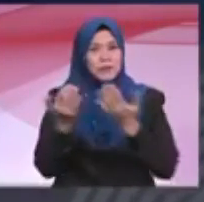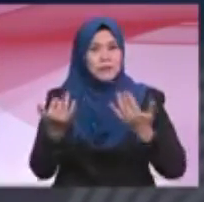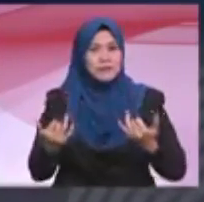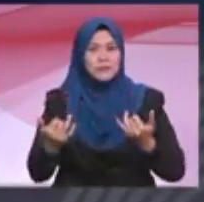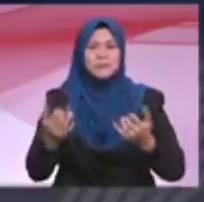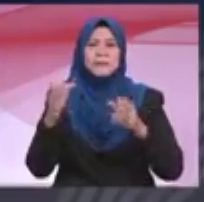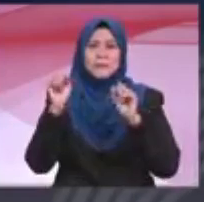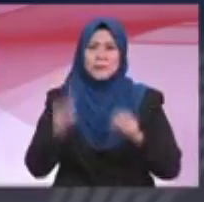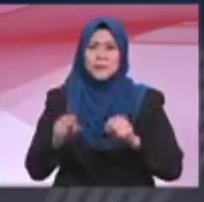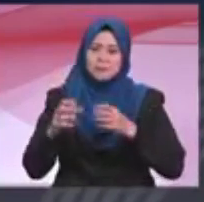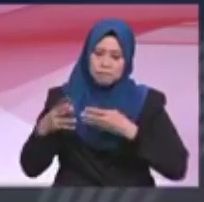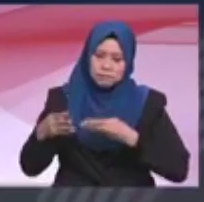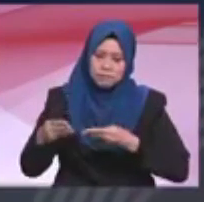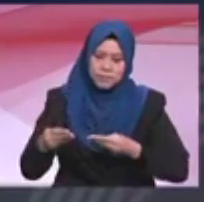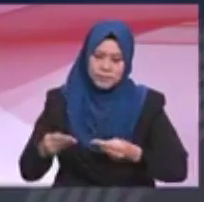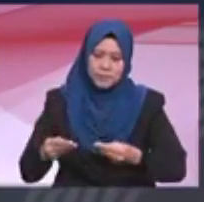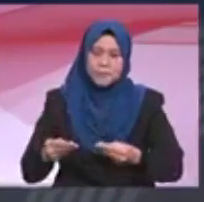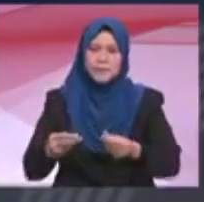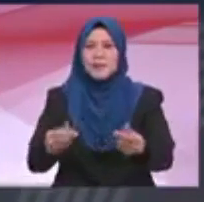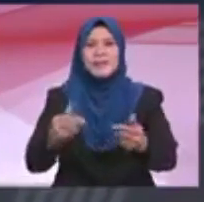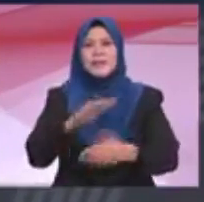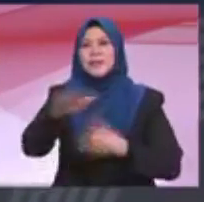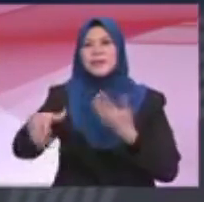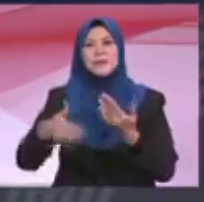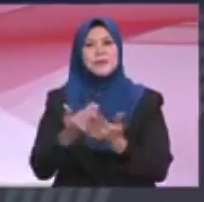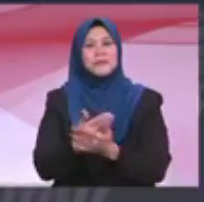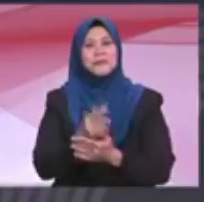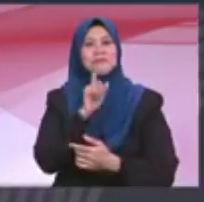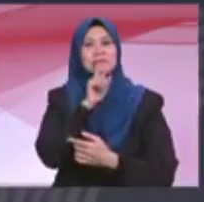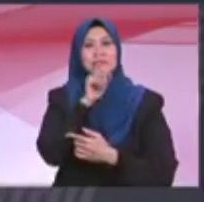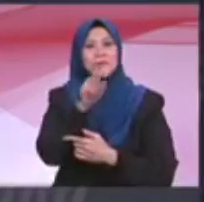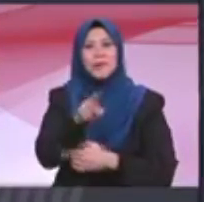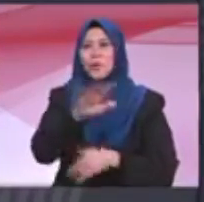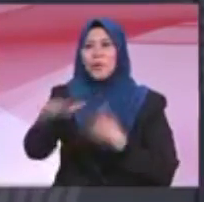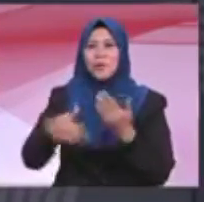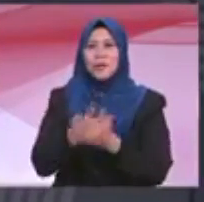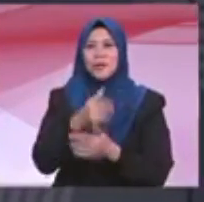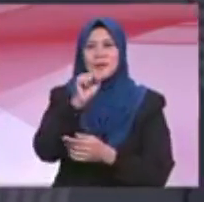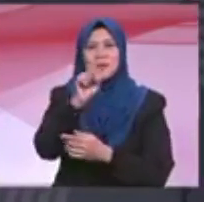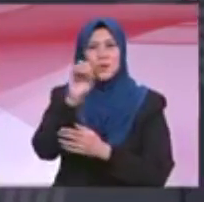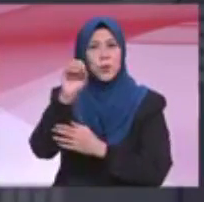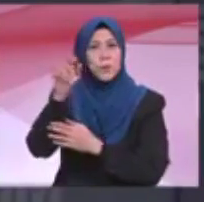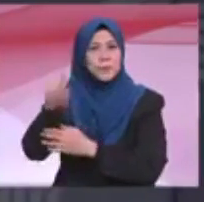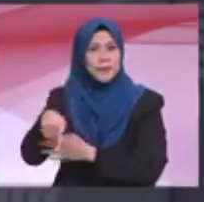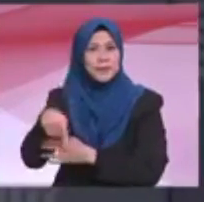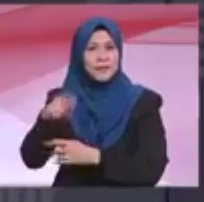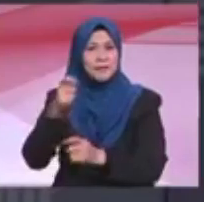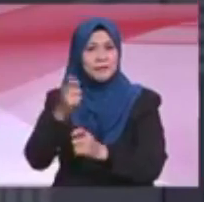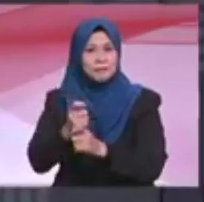dapat berjalan dengan baik dan kita semua dapat pastikan segala SOP yang telah